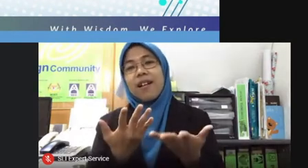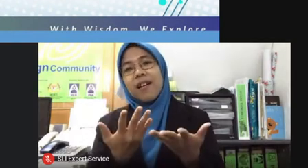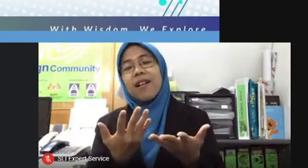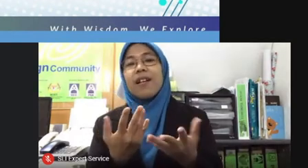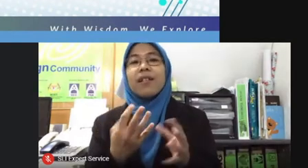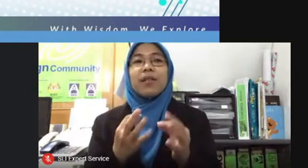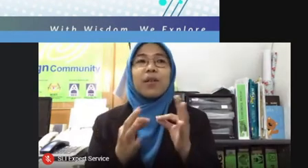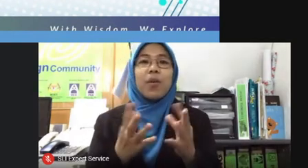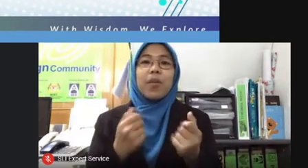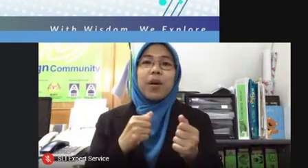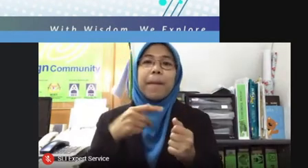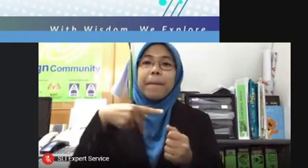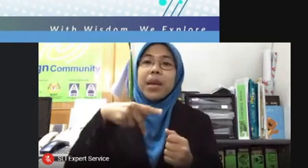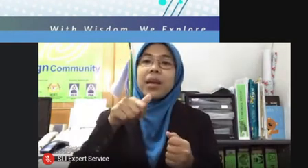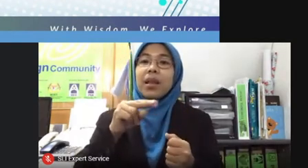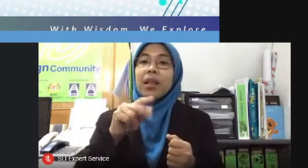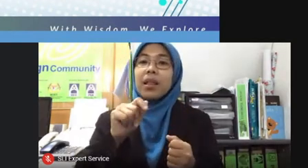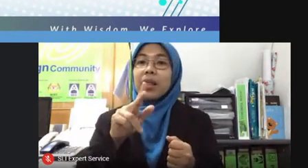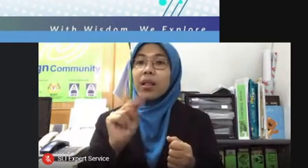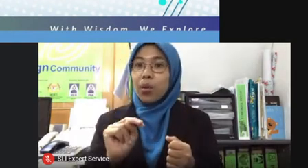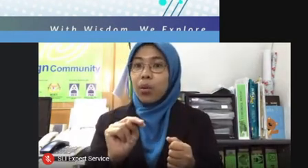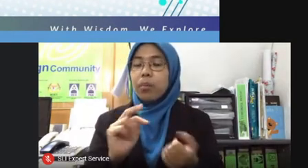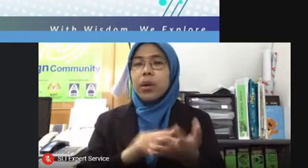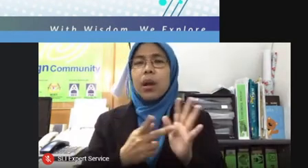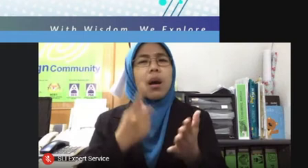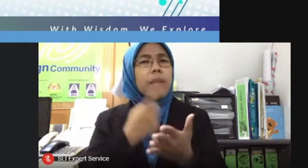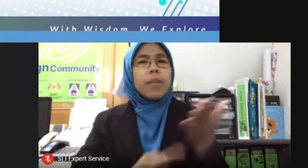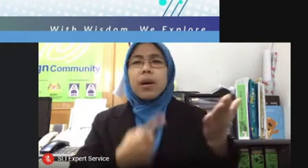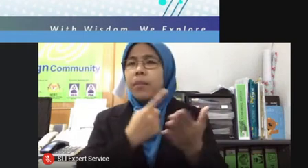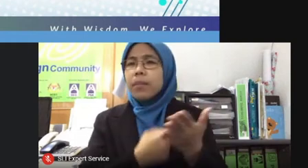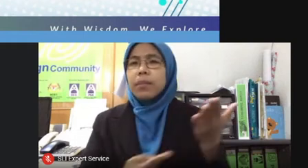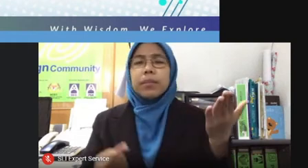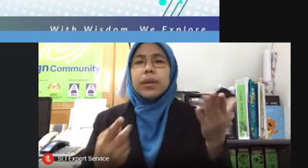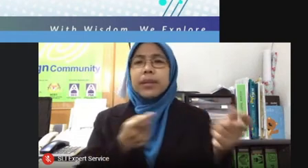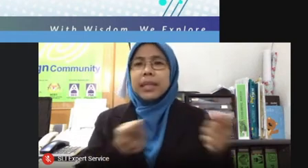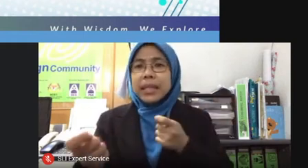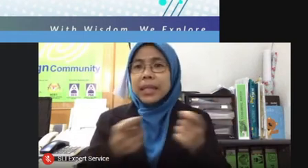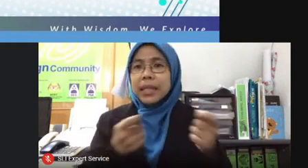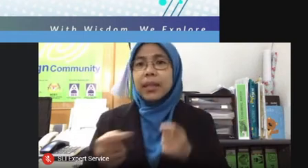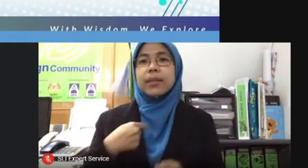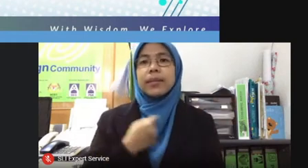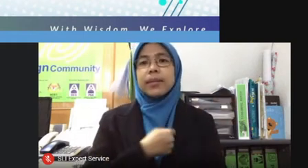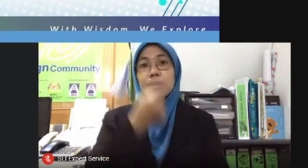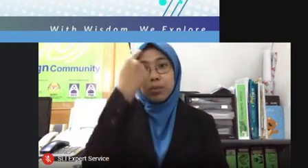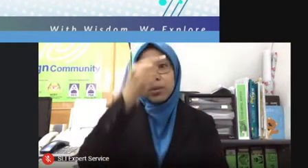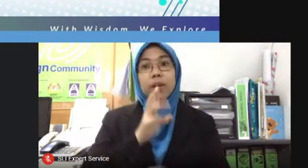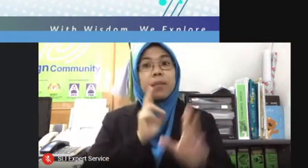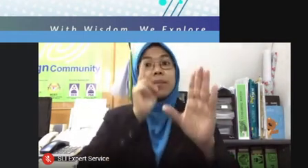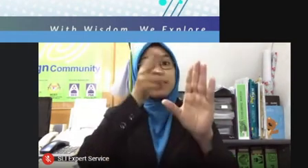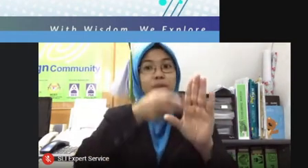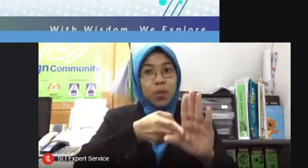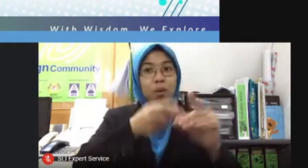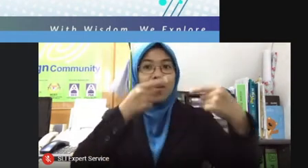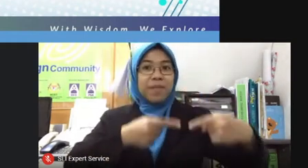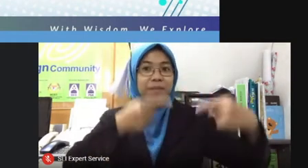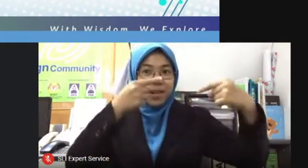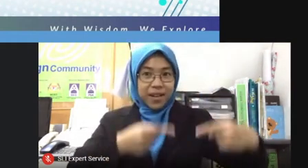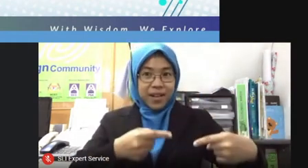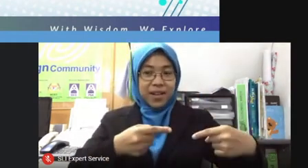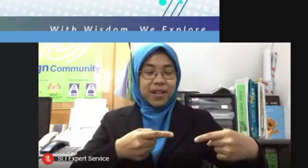pertandingan berpantun. Dalam apa jua tindakan kita untuk masuk ke pertandingan, okay,